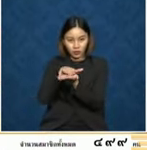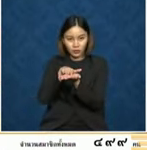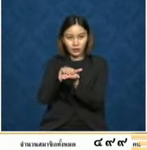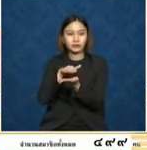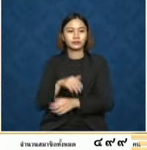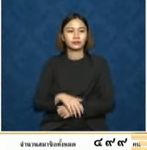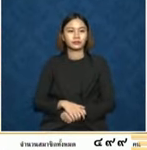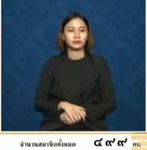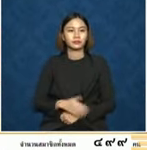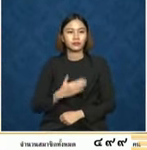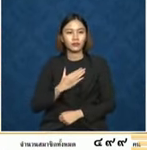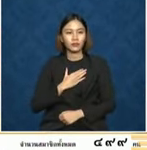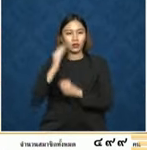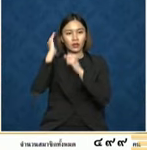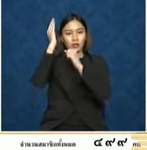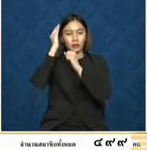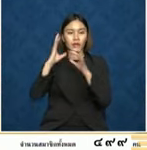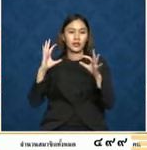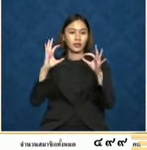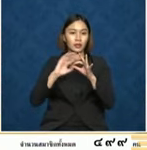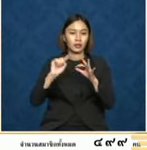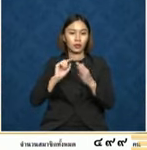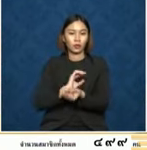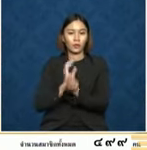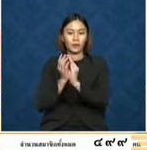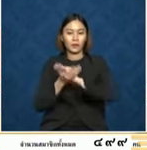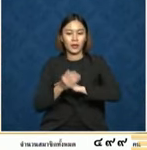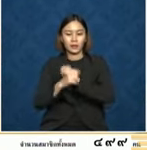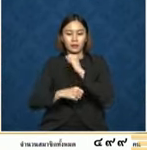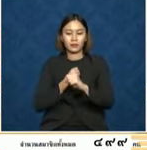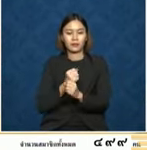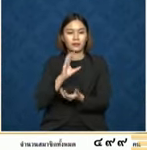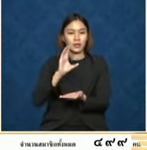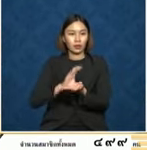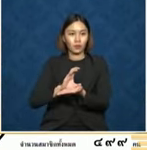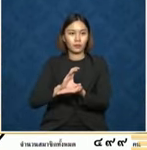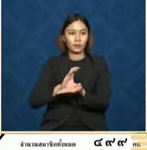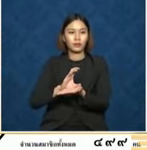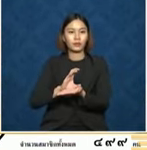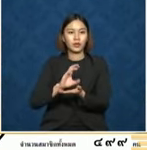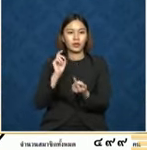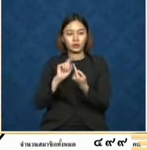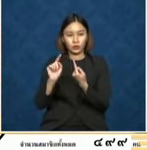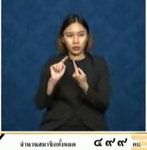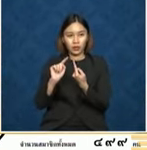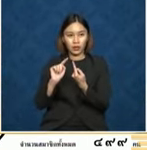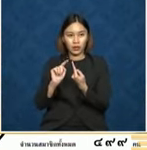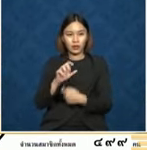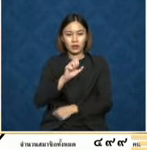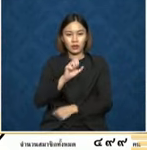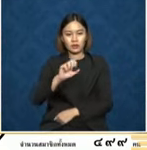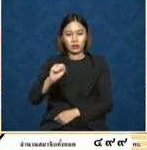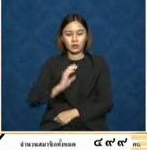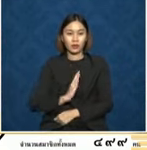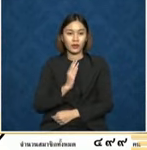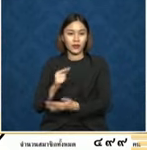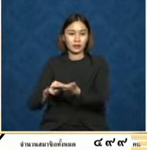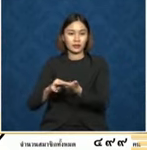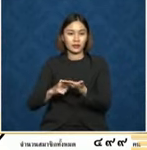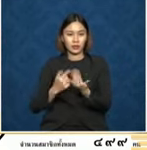ครับผมขออภิปรายเกี่ยวกับเรื่องการเปลี่ยนแปลงปีงบประมาณที่ทางท่านส.ส.ผู้ทรงเกียรติเส